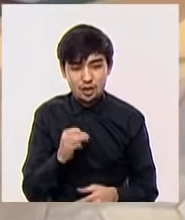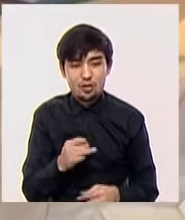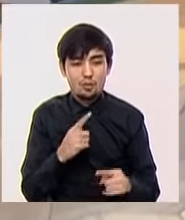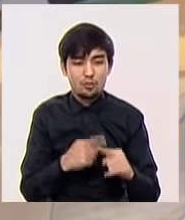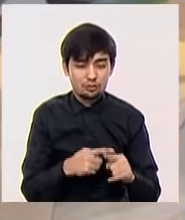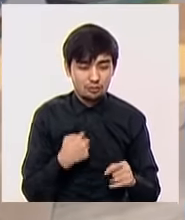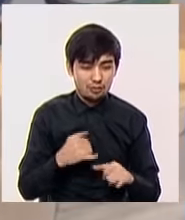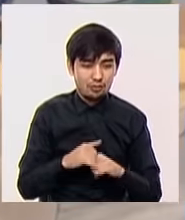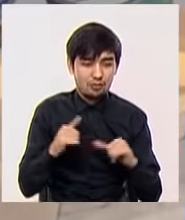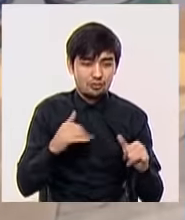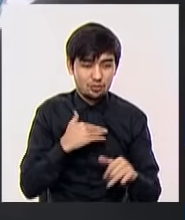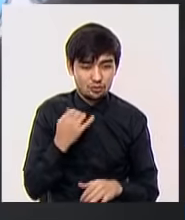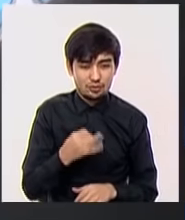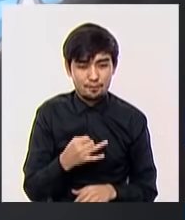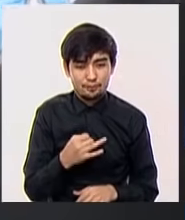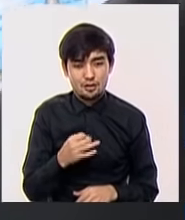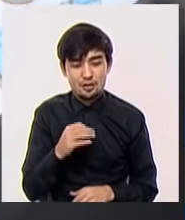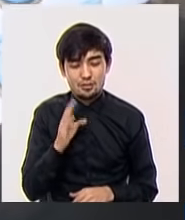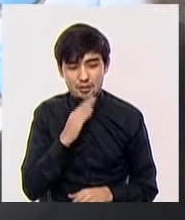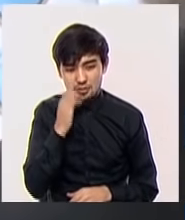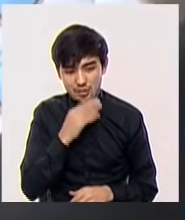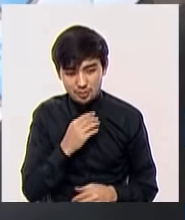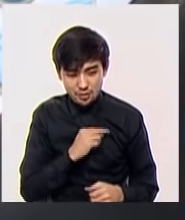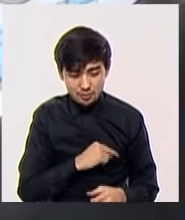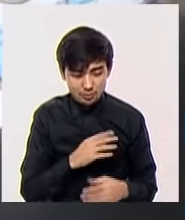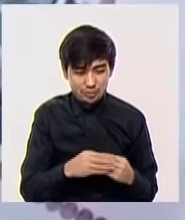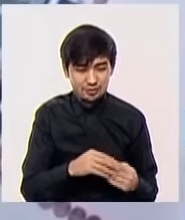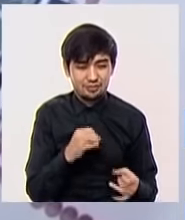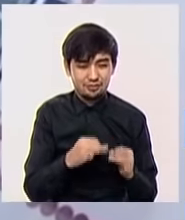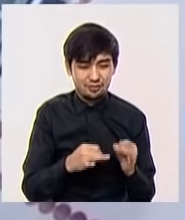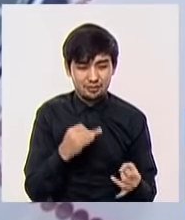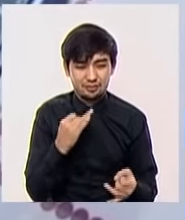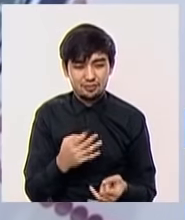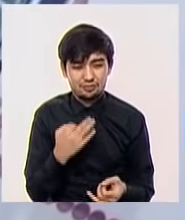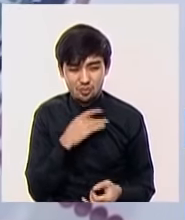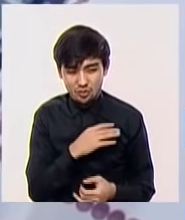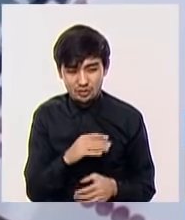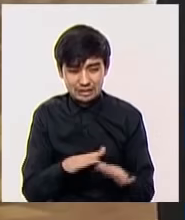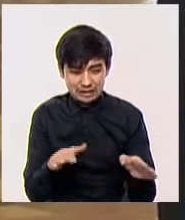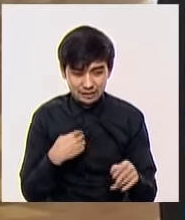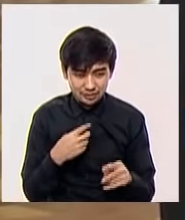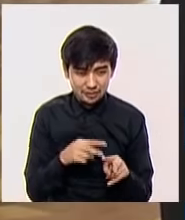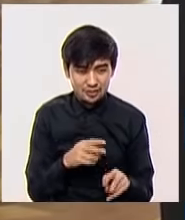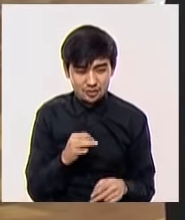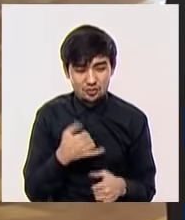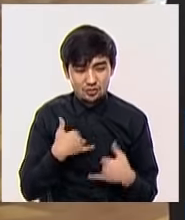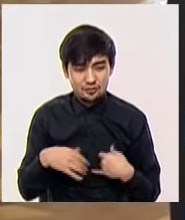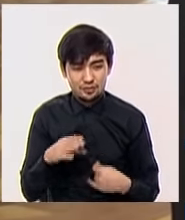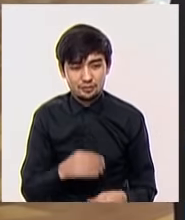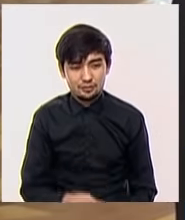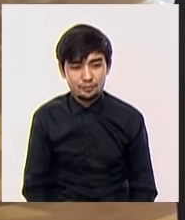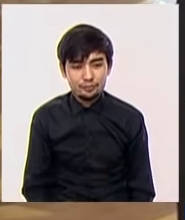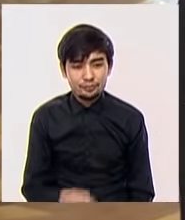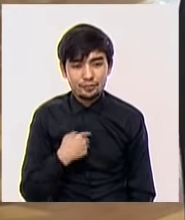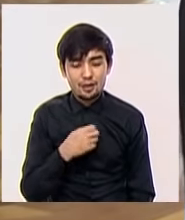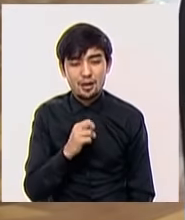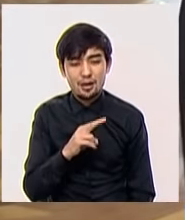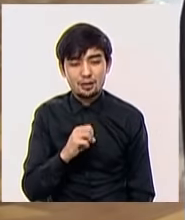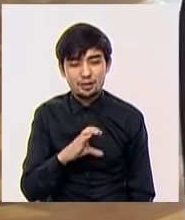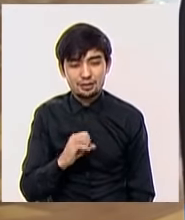нагрузке олимпиад работы с родителями ответственности подтверждения категории предполагают учителя я падаю на фестах